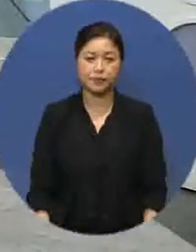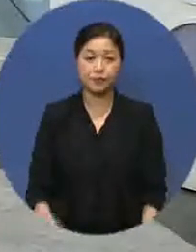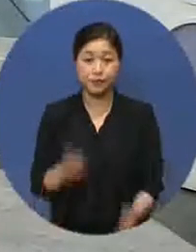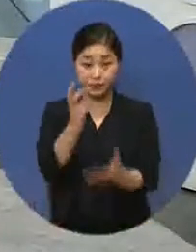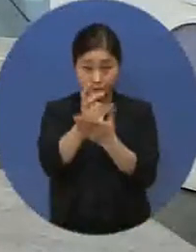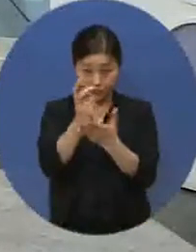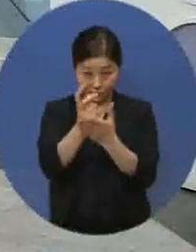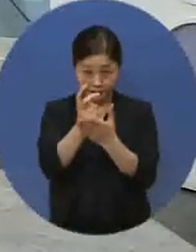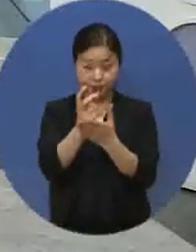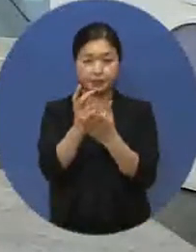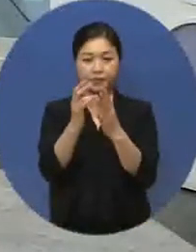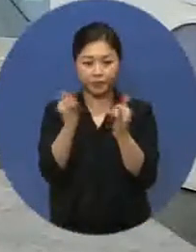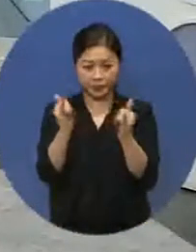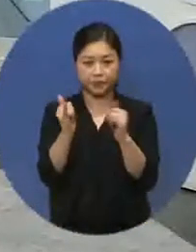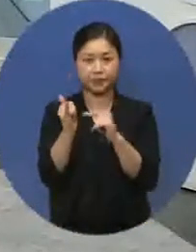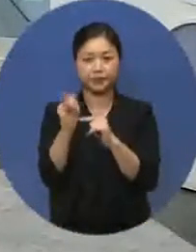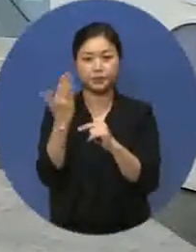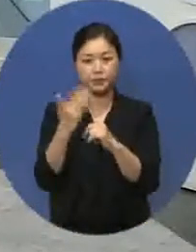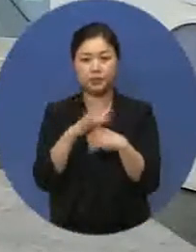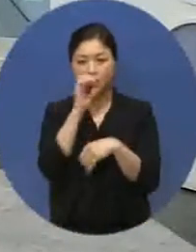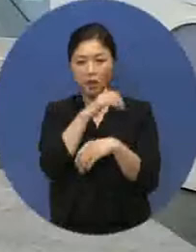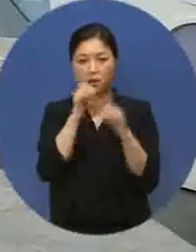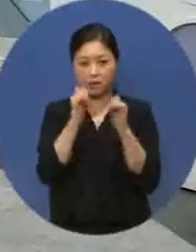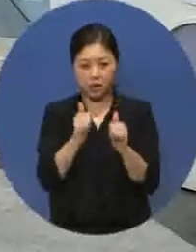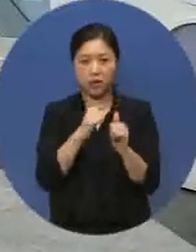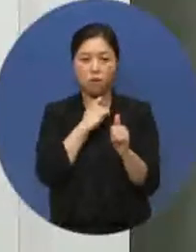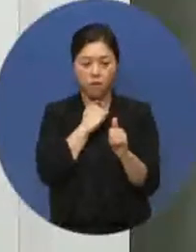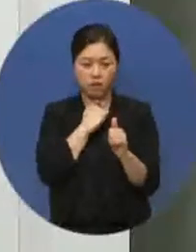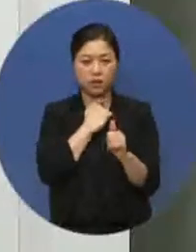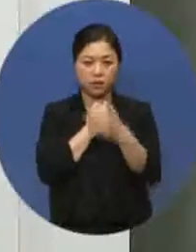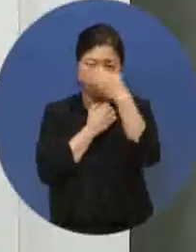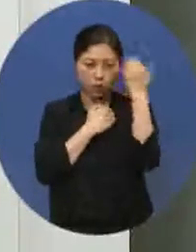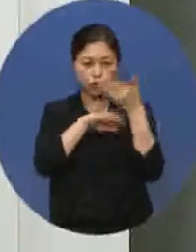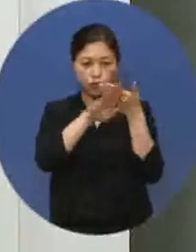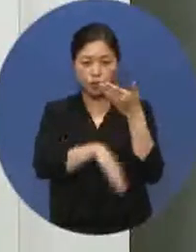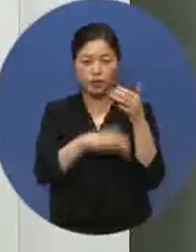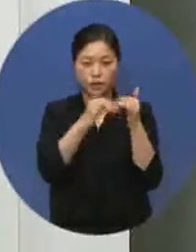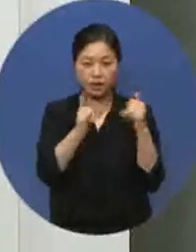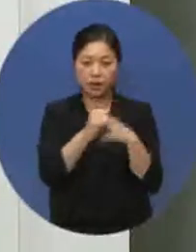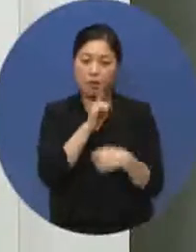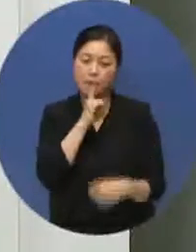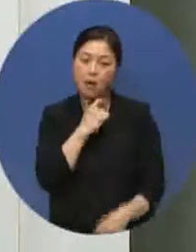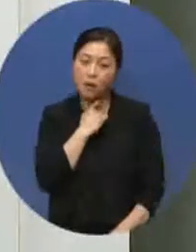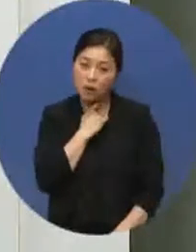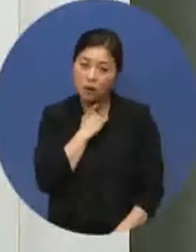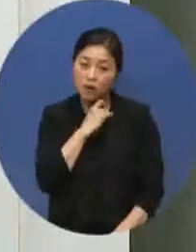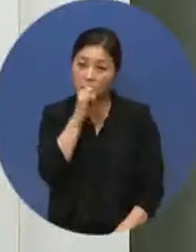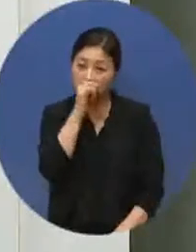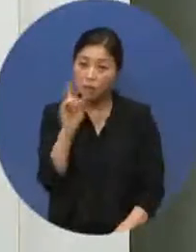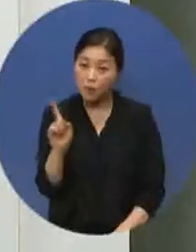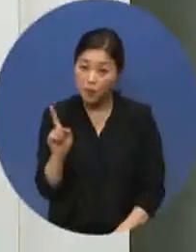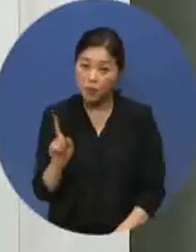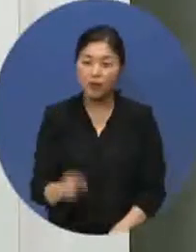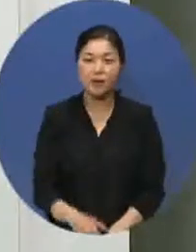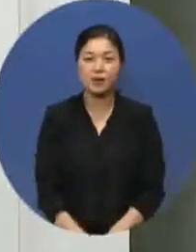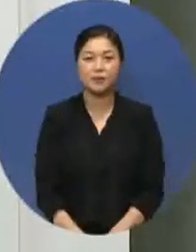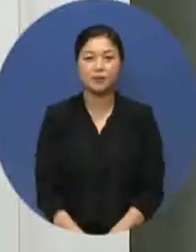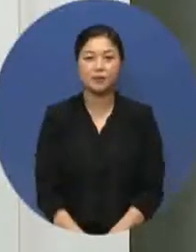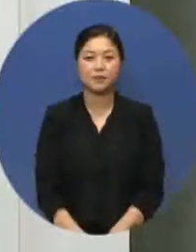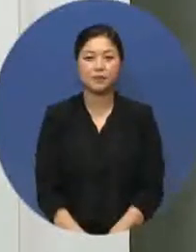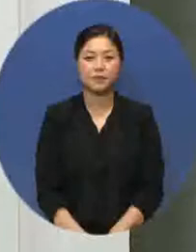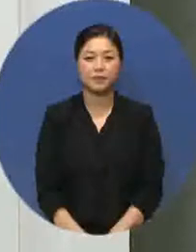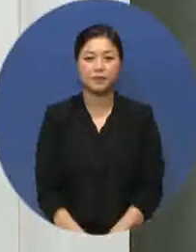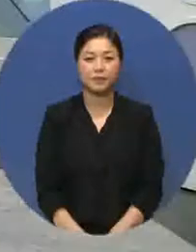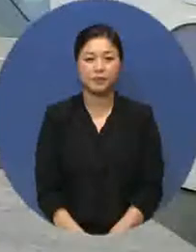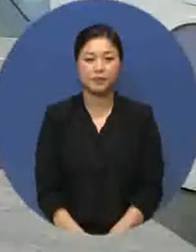법조인이 돼야 하는 또는 그 변호사를 지망하는 젊은 후배들에게 조언을 좀 해주신다면.